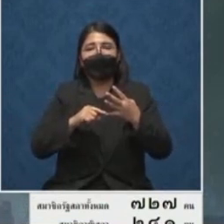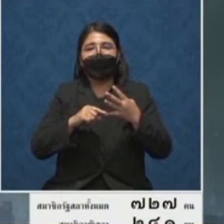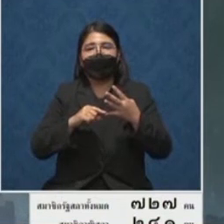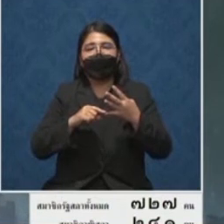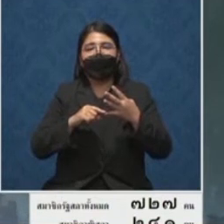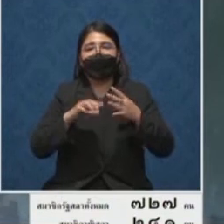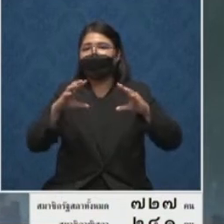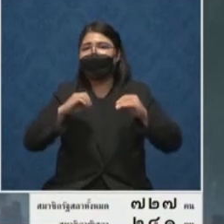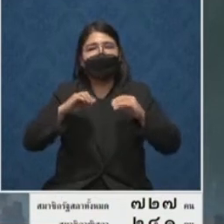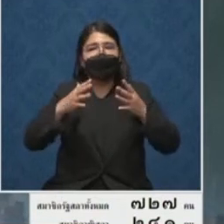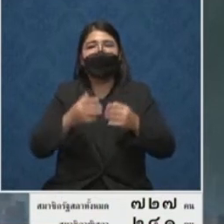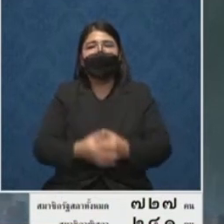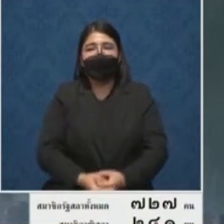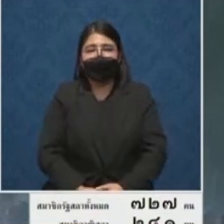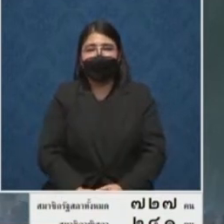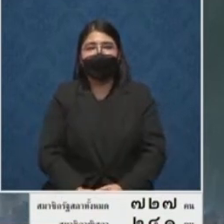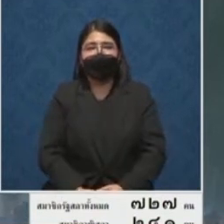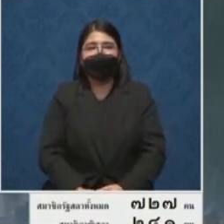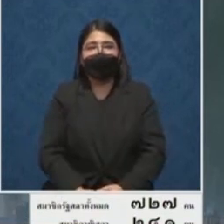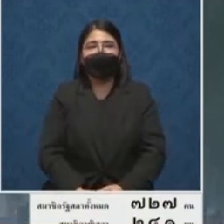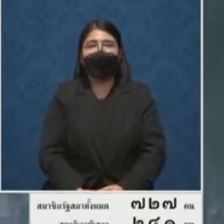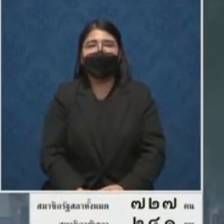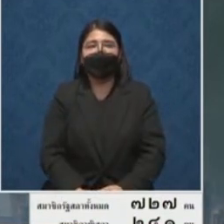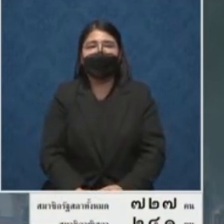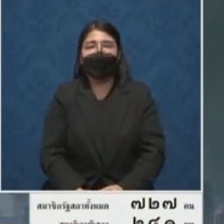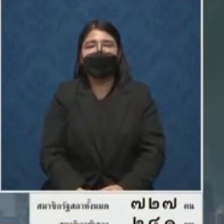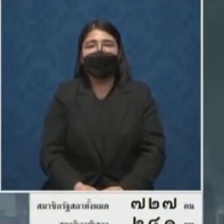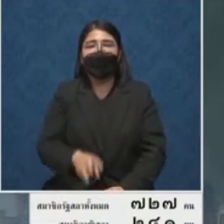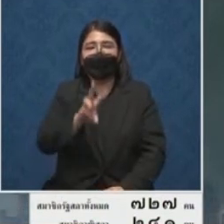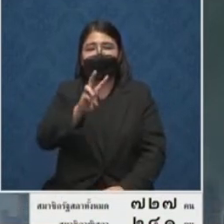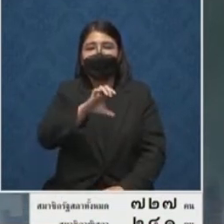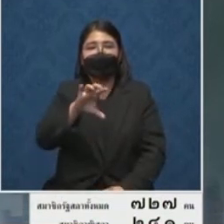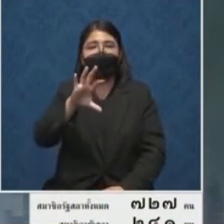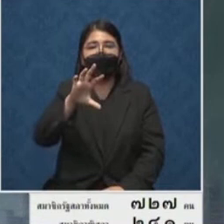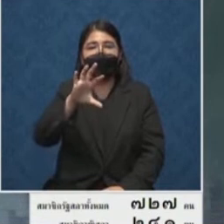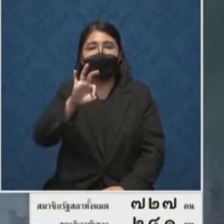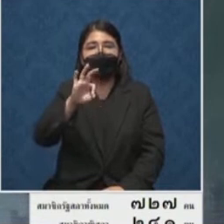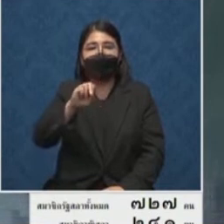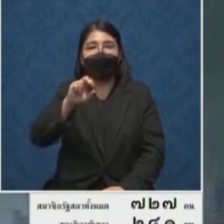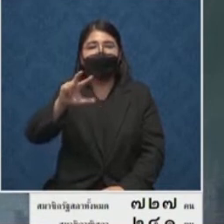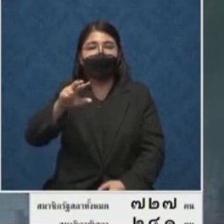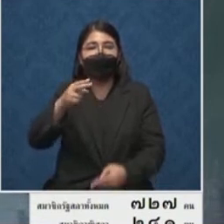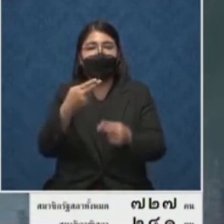3ไม่รับหลักการและ4ไม่รับหลักการครับ